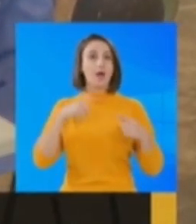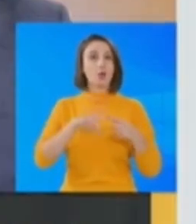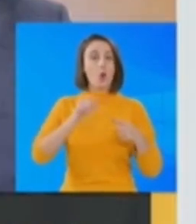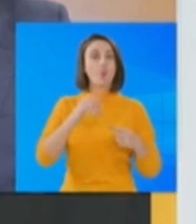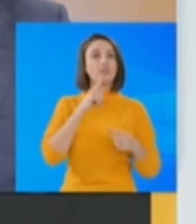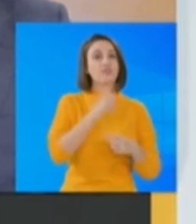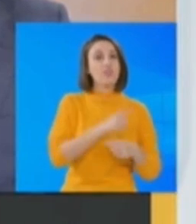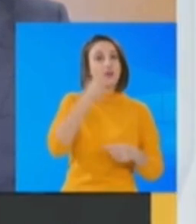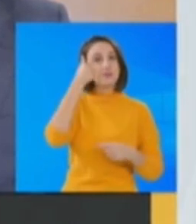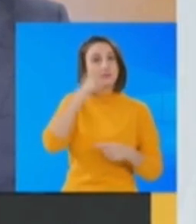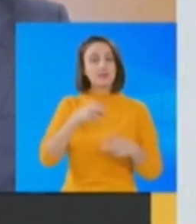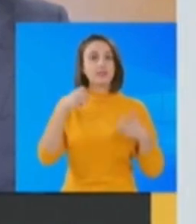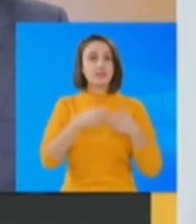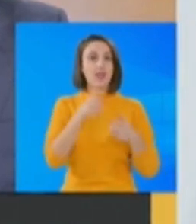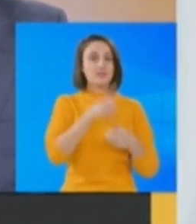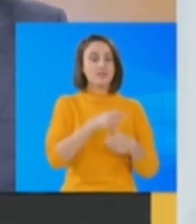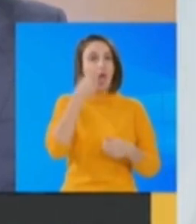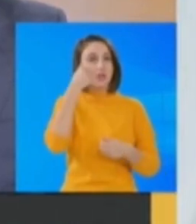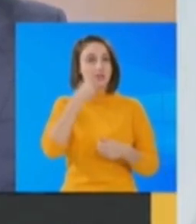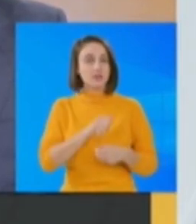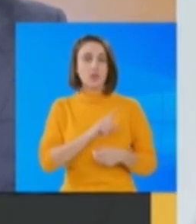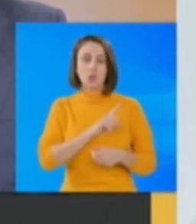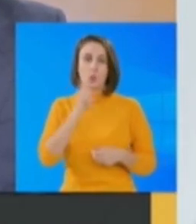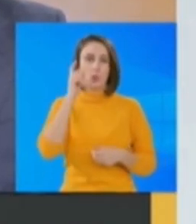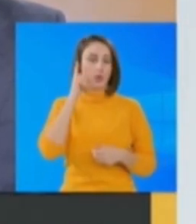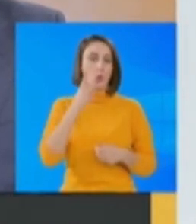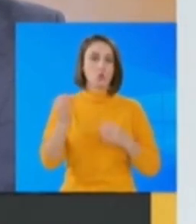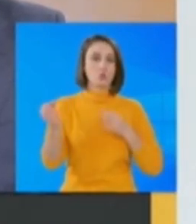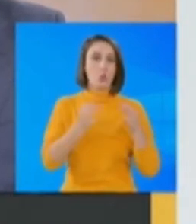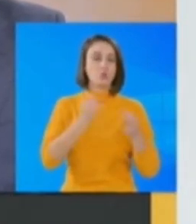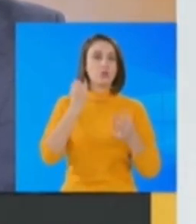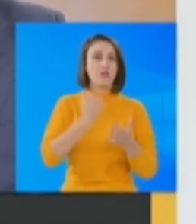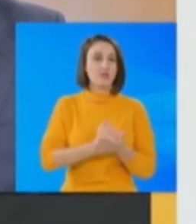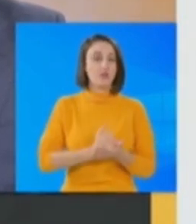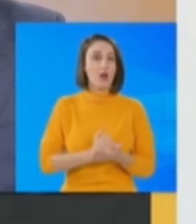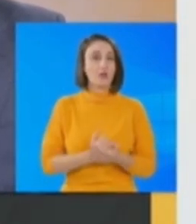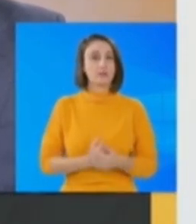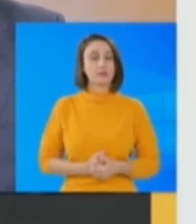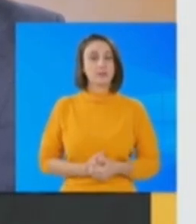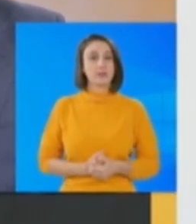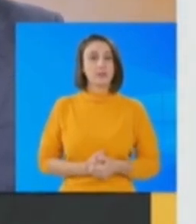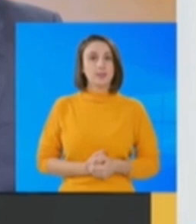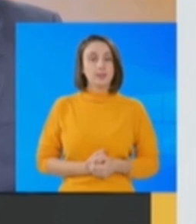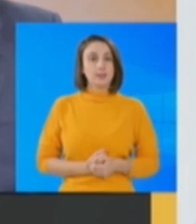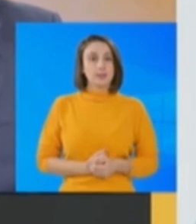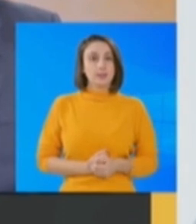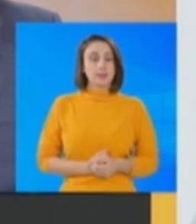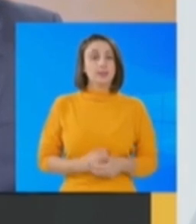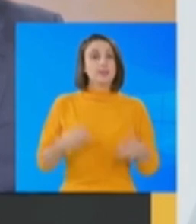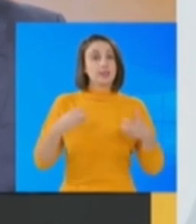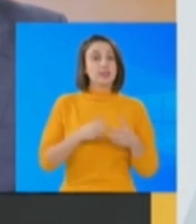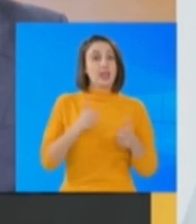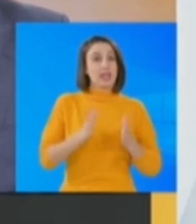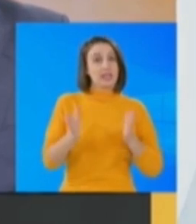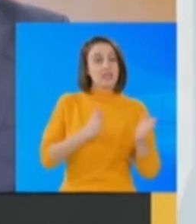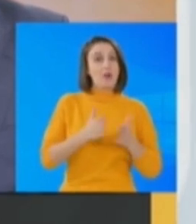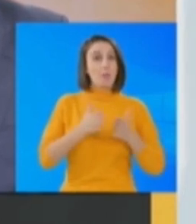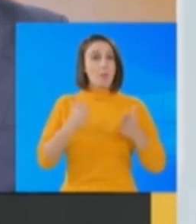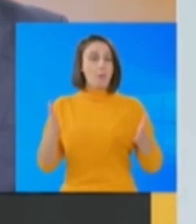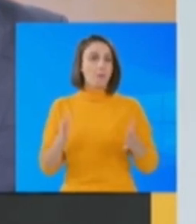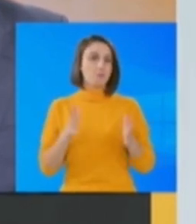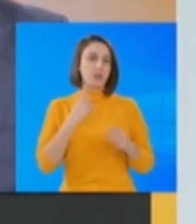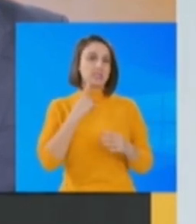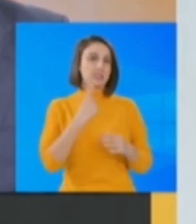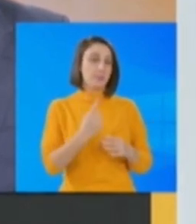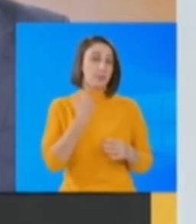testați anticovid în fiecare zi. Testarea în fiecare zi nu cred că este o soluție realistă. Testarea la